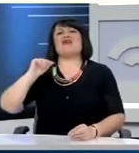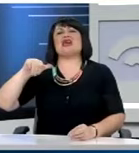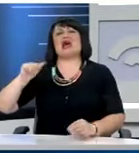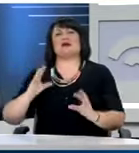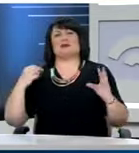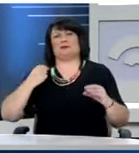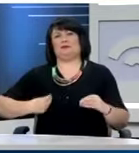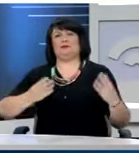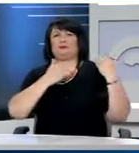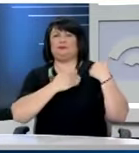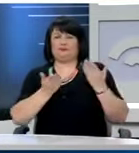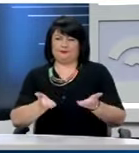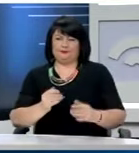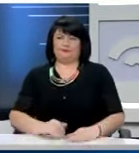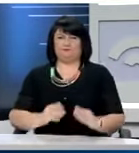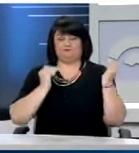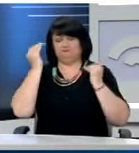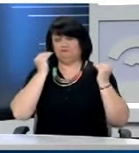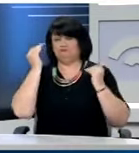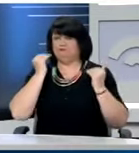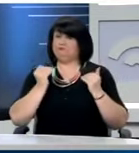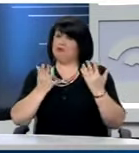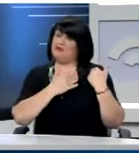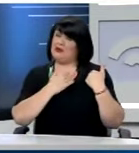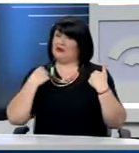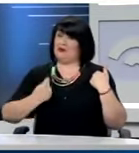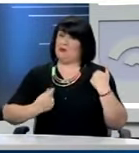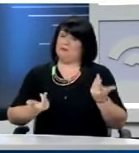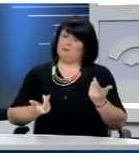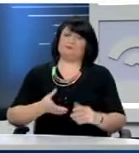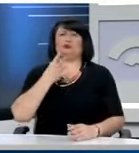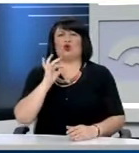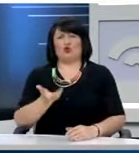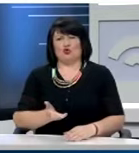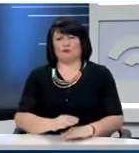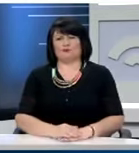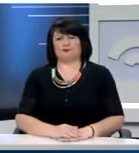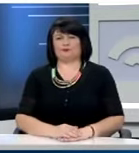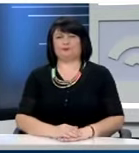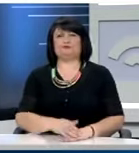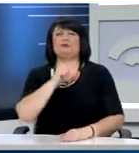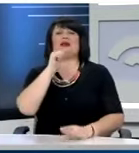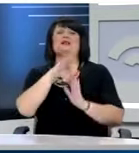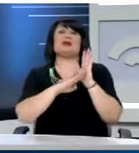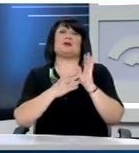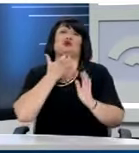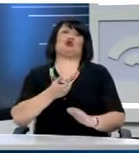Και εκεί εμείς διατηρούμε πάρα πολύ σοβαρές επιφυλάξεις. Πρώτα απ' όλα γιατί υπάρχει ένα ζήτημα συνταγματικότητα